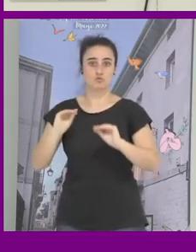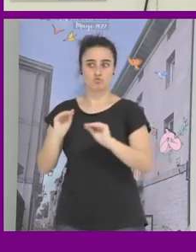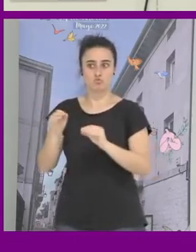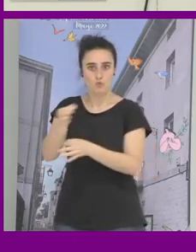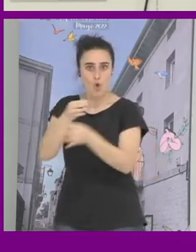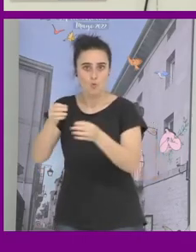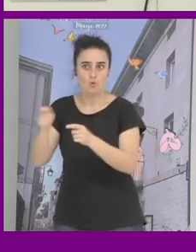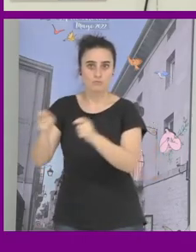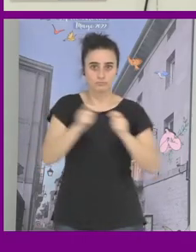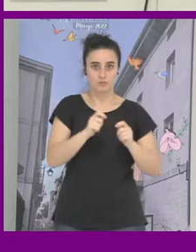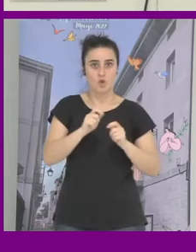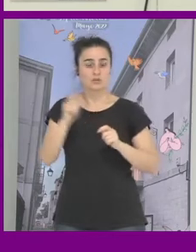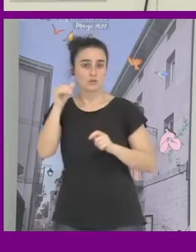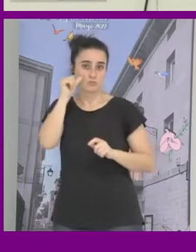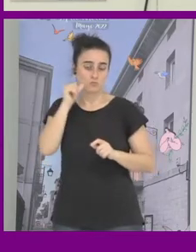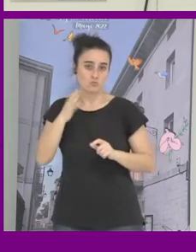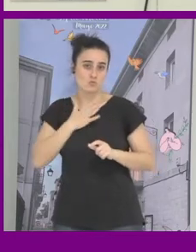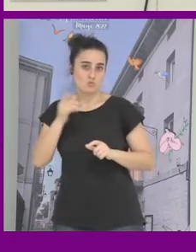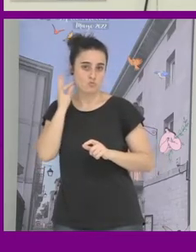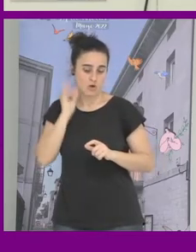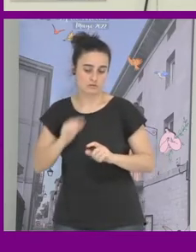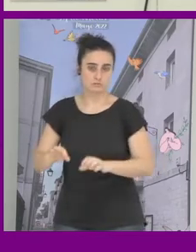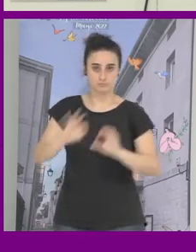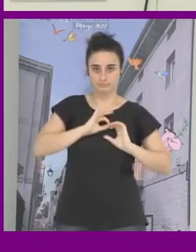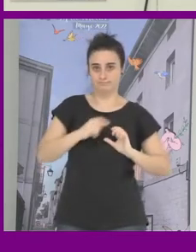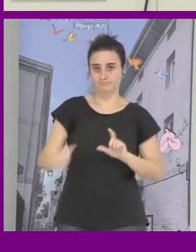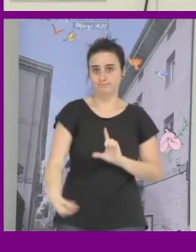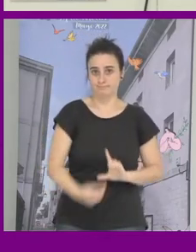bestearen umetokian transferitzen diren obulu horiek. Orduan,